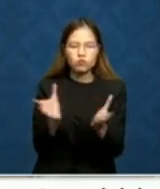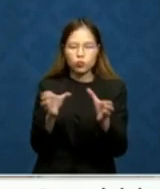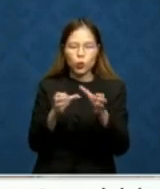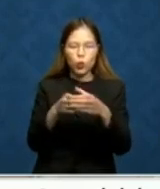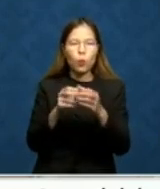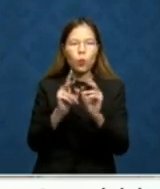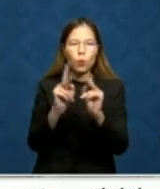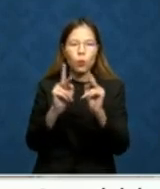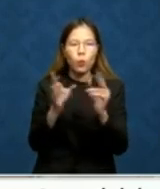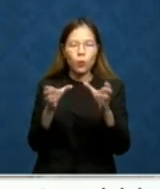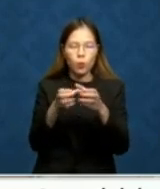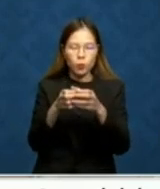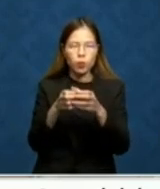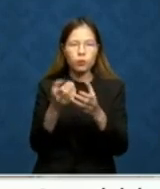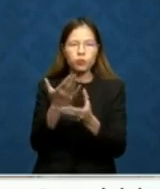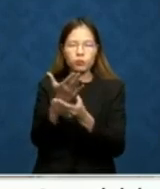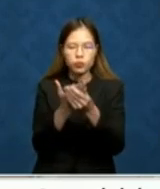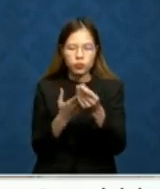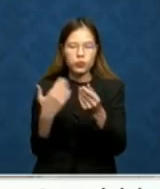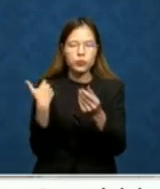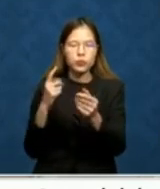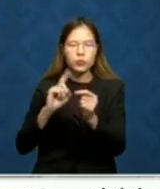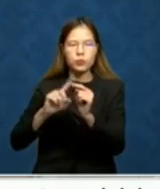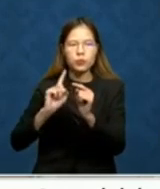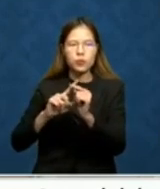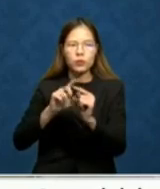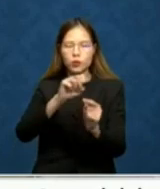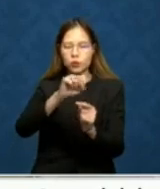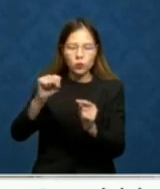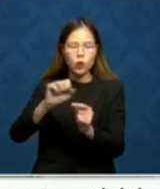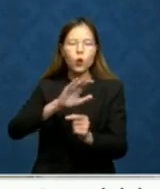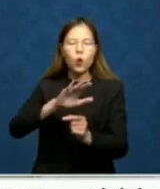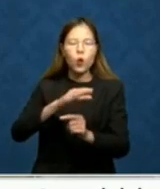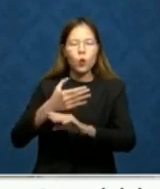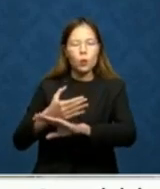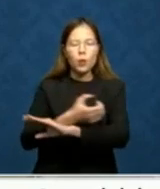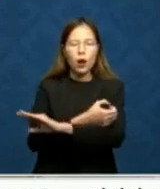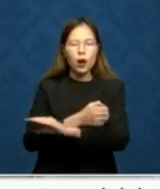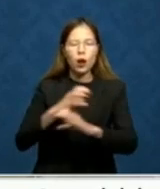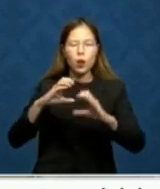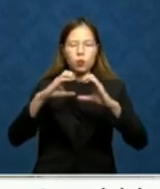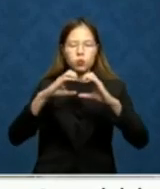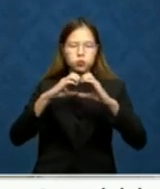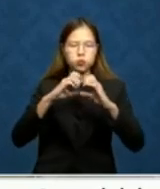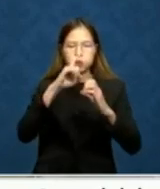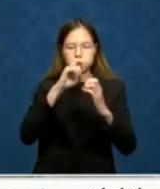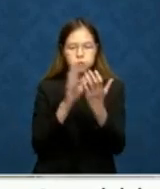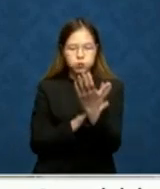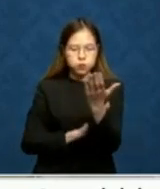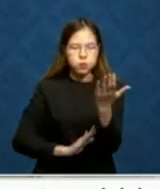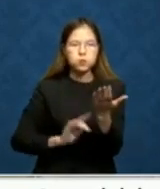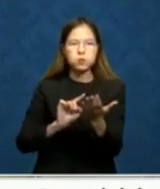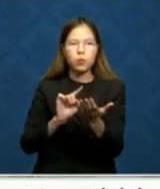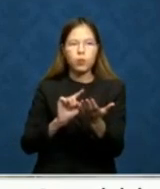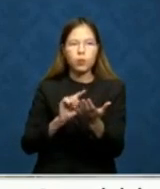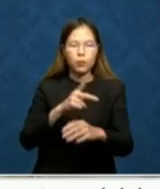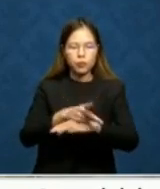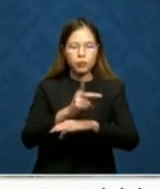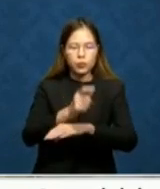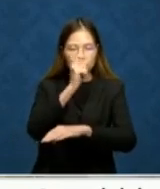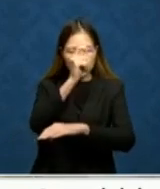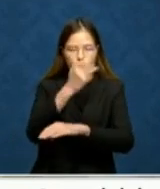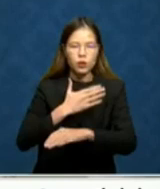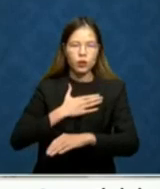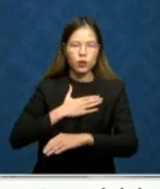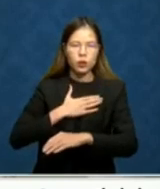ด้วยสมาชิกสภาผู้แทนราษฎรของพรรคภูมิใจไทยค่ะท่านประธานที่เคารพคะด้วยหลักการและเหตุผ